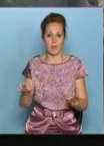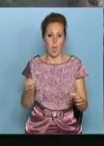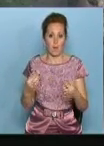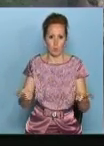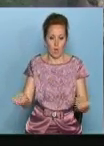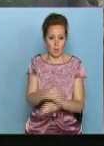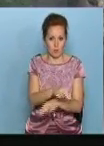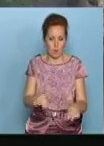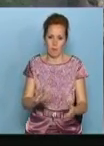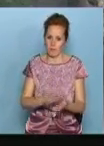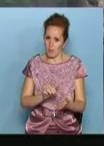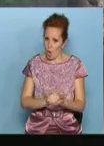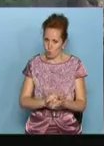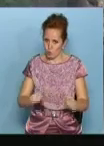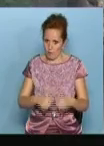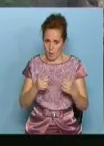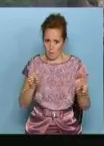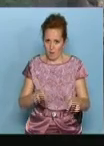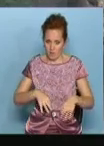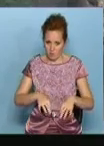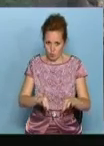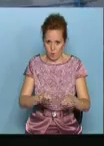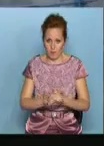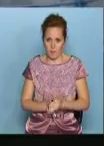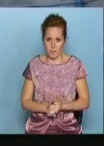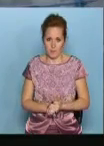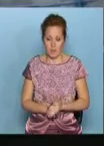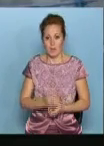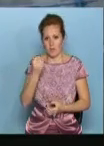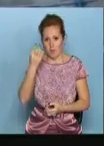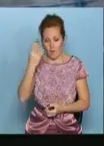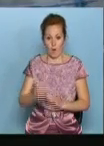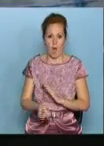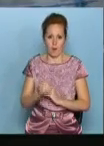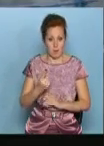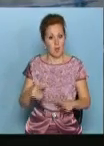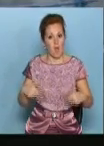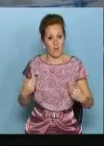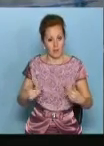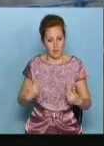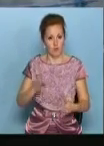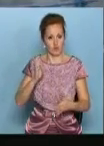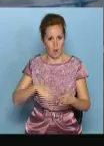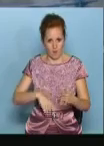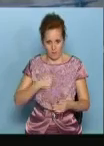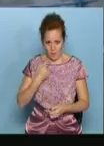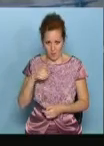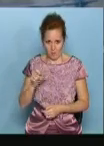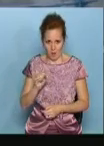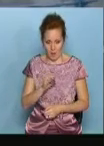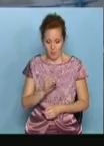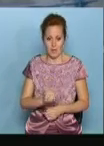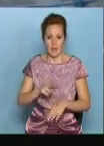правил движения были самыми многочисленными на этом перекрестке. Светофор оказался эффективнее штрафов, говорят в ГАИ.